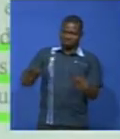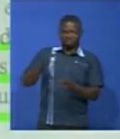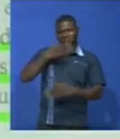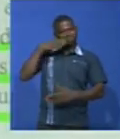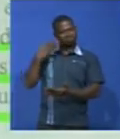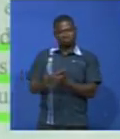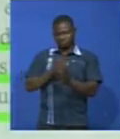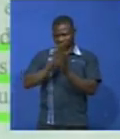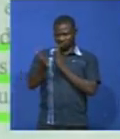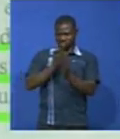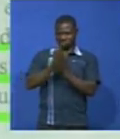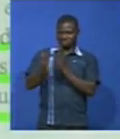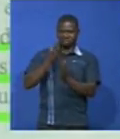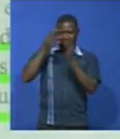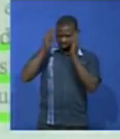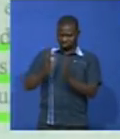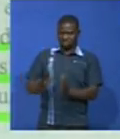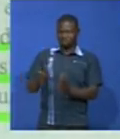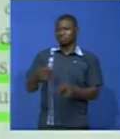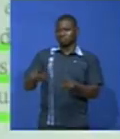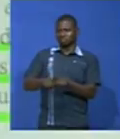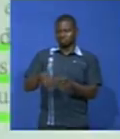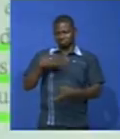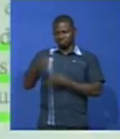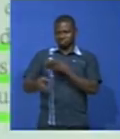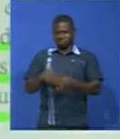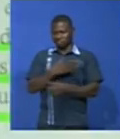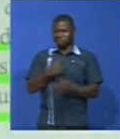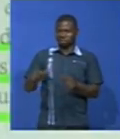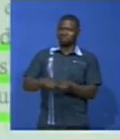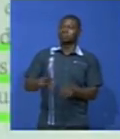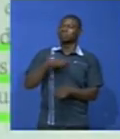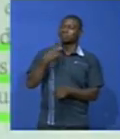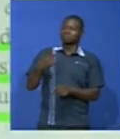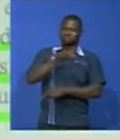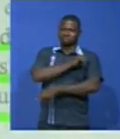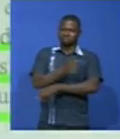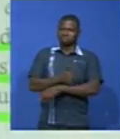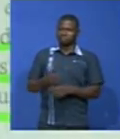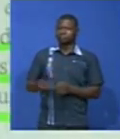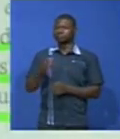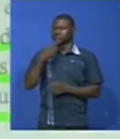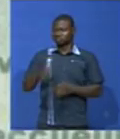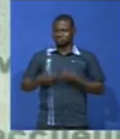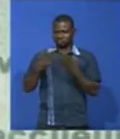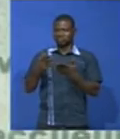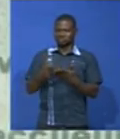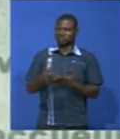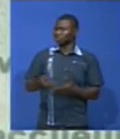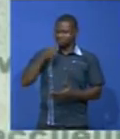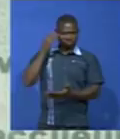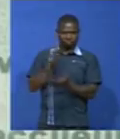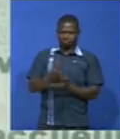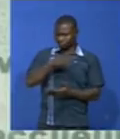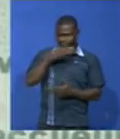des commerçants, conformément au désir des autorités de ne point donner de motif de satisfaction aux terroristes.